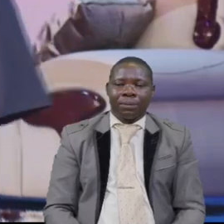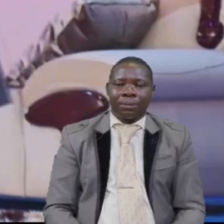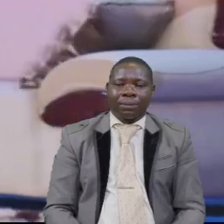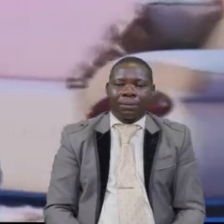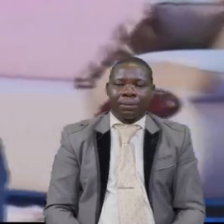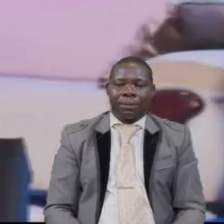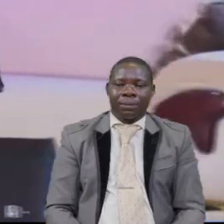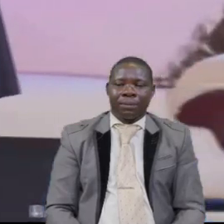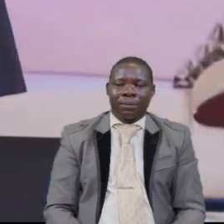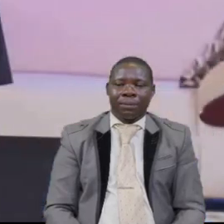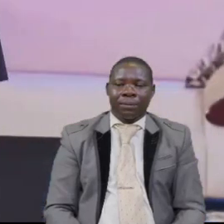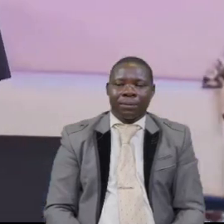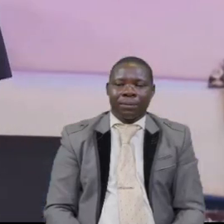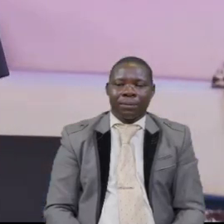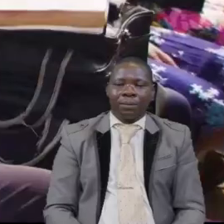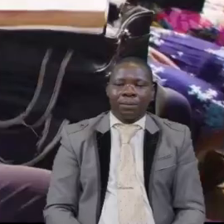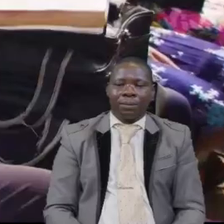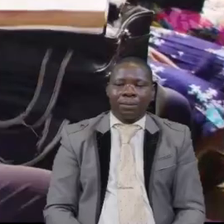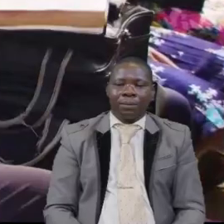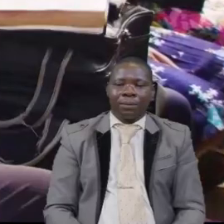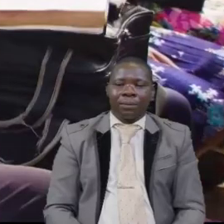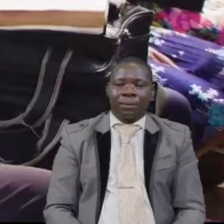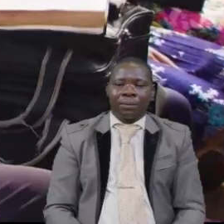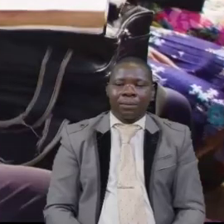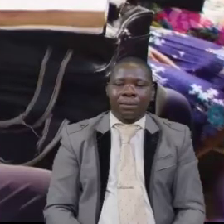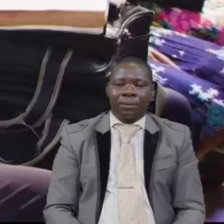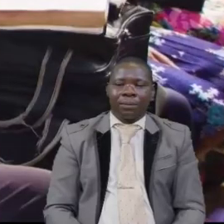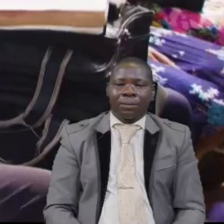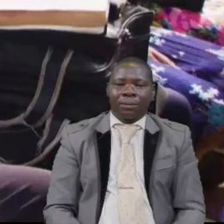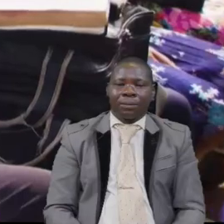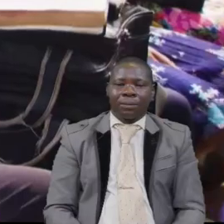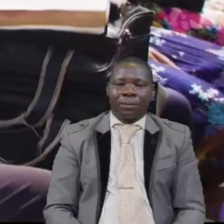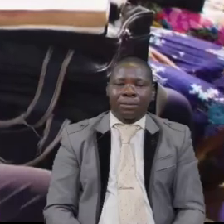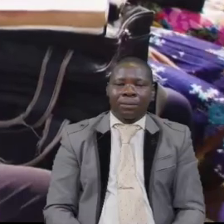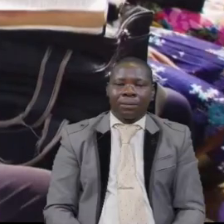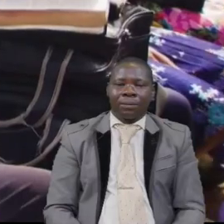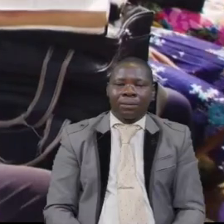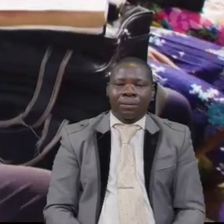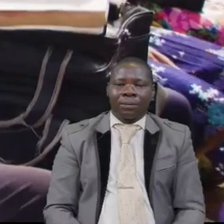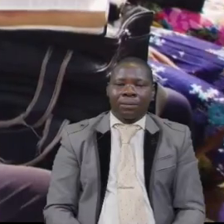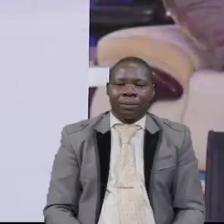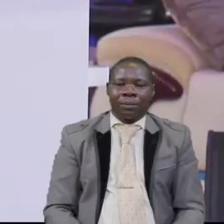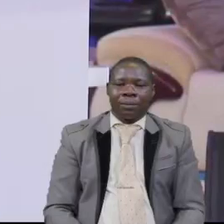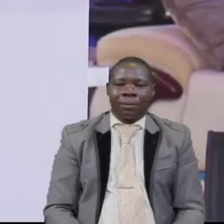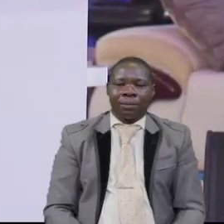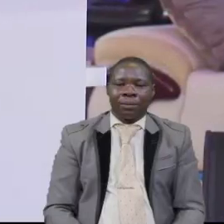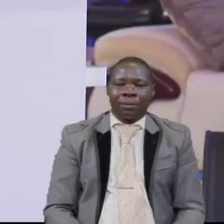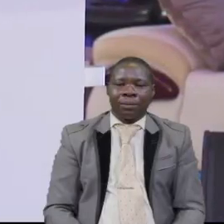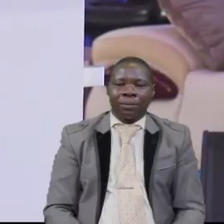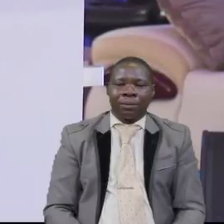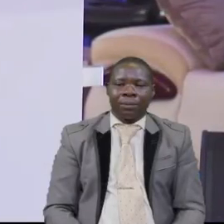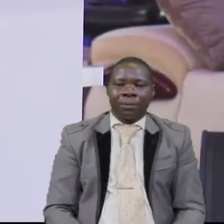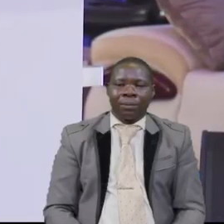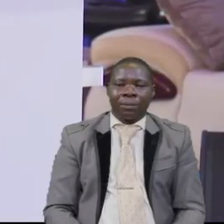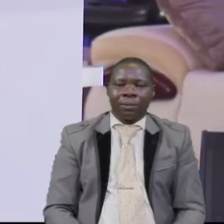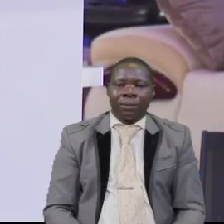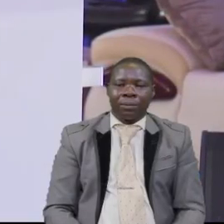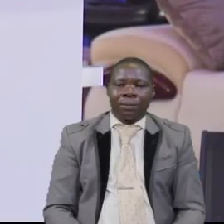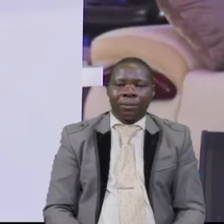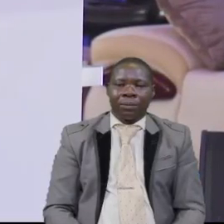jeûait également ensuite sepèmement il avait le renouvellement dans la fermeté et dans la fidélité le